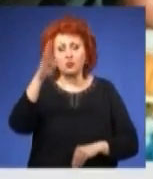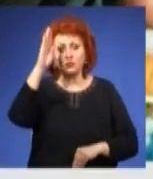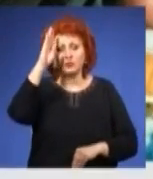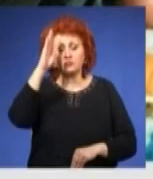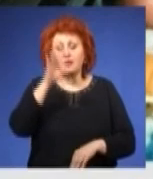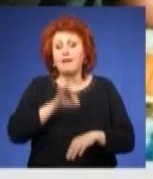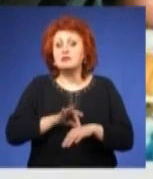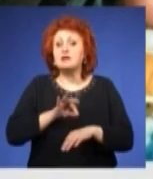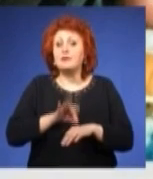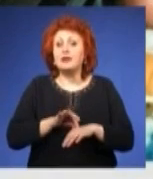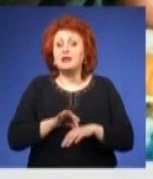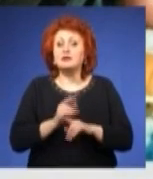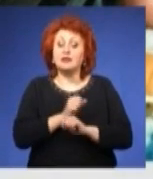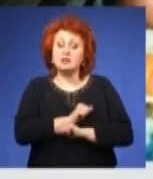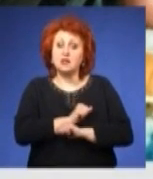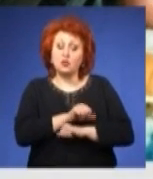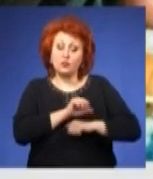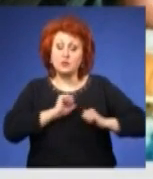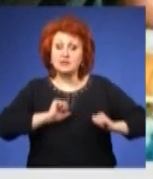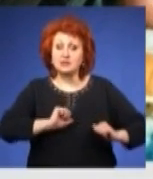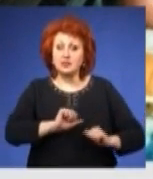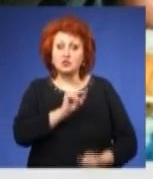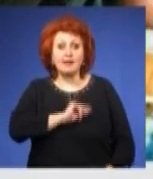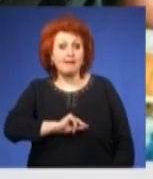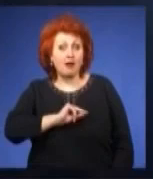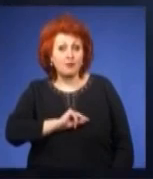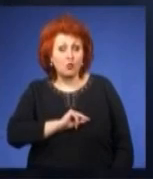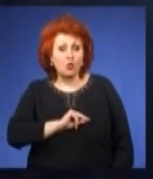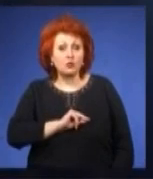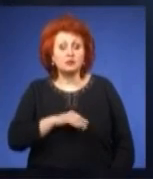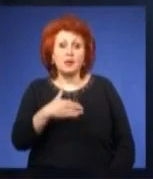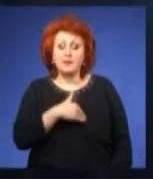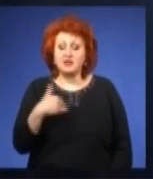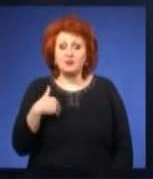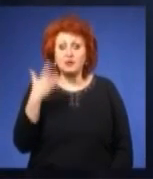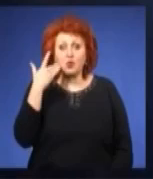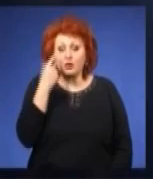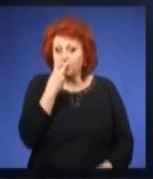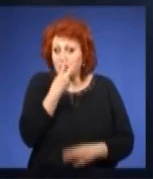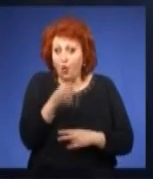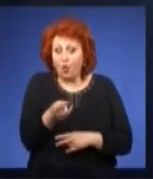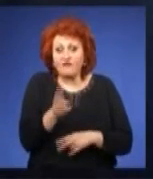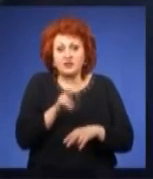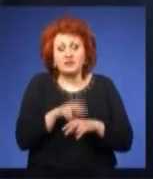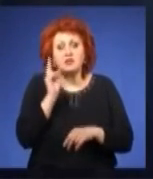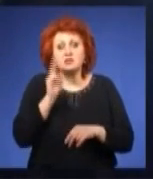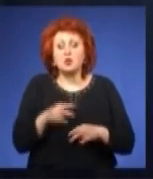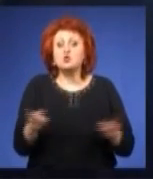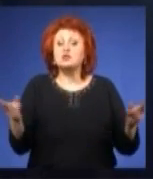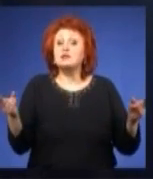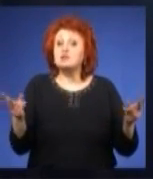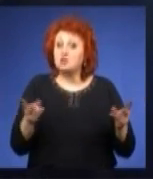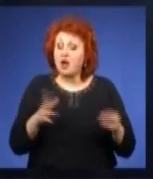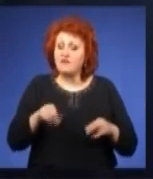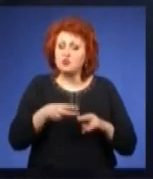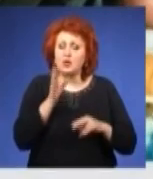Дима пережил клиническую смерть и 3-кратную остановку сердечной деятельности. Пневмония, которую вовремя не обнаружил врач, закончилась